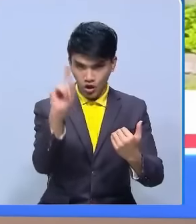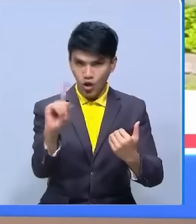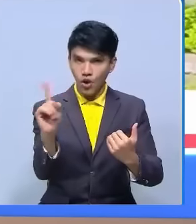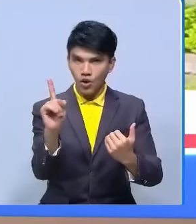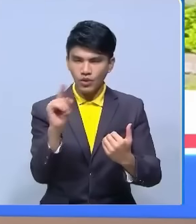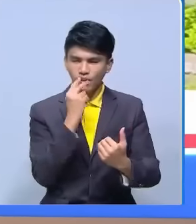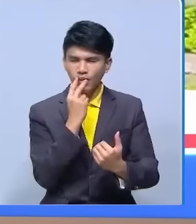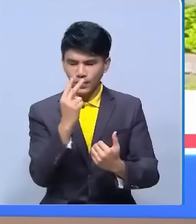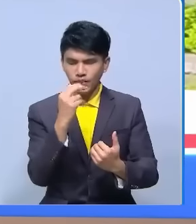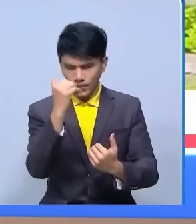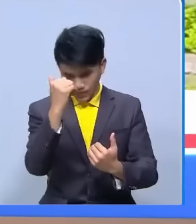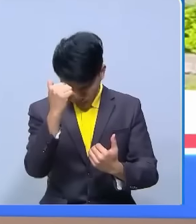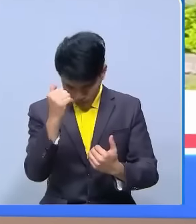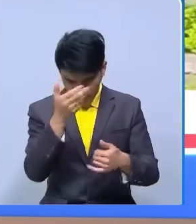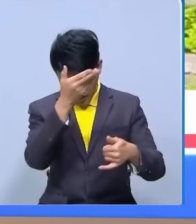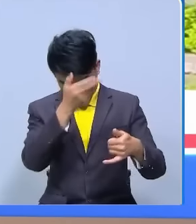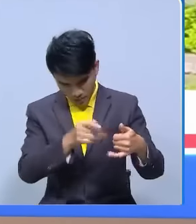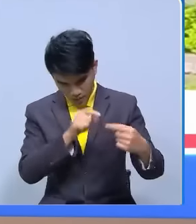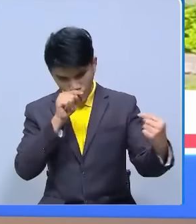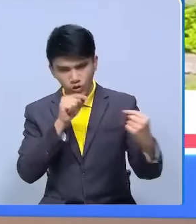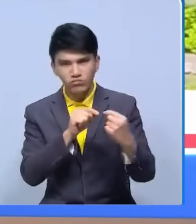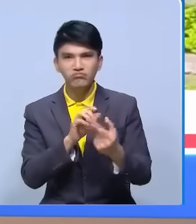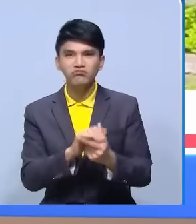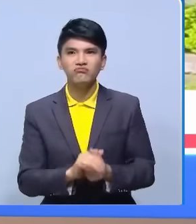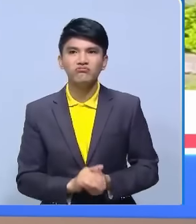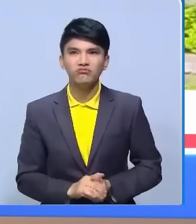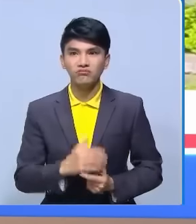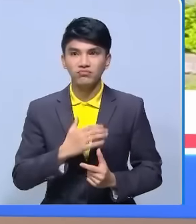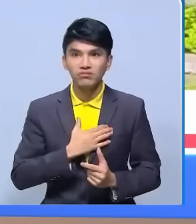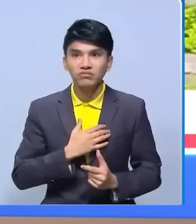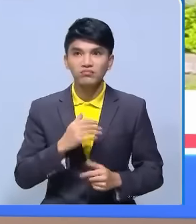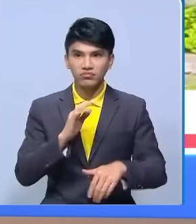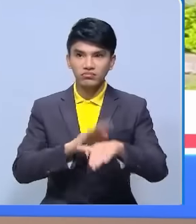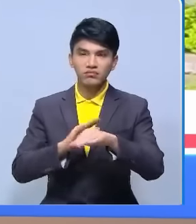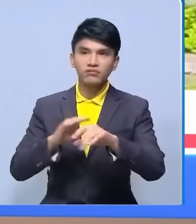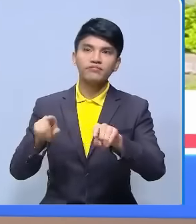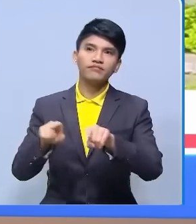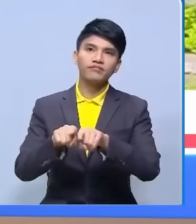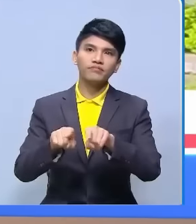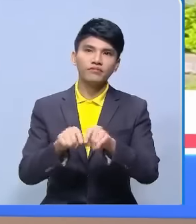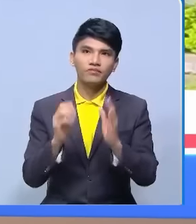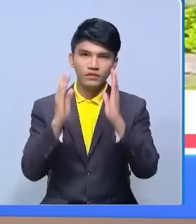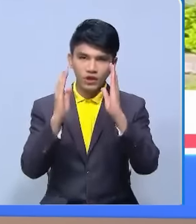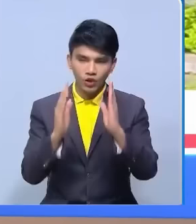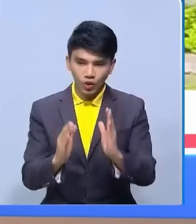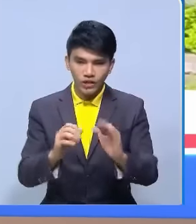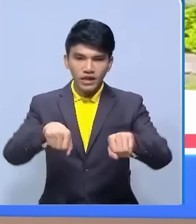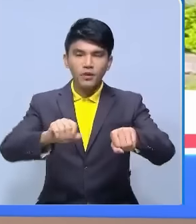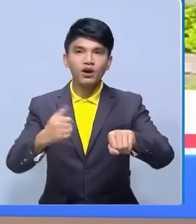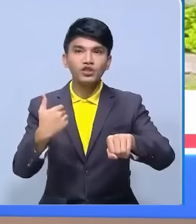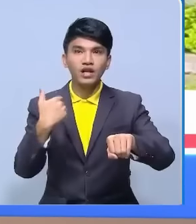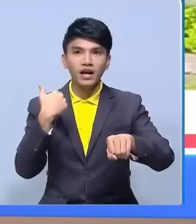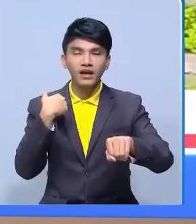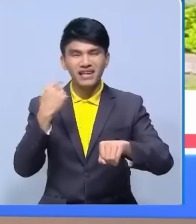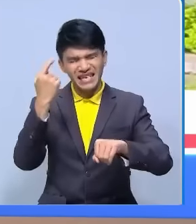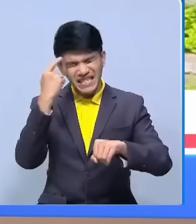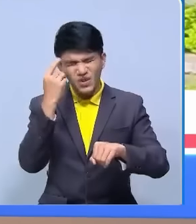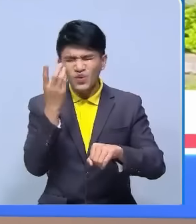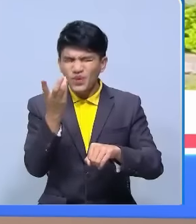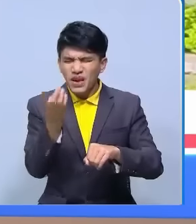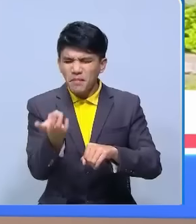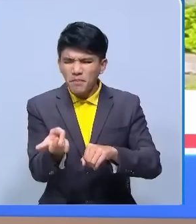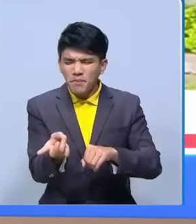ลองมาดูนะว่าใช่บุคคลเดียวกันหรือเปล่าใครจะคิดนะเราก็จะได้เป็นอุทาหรณ์สอนใจคนที่มีรถนะไปจอดคิดแปบ